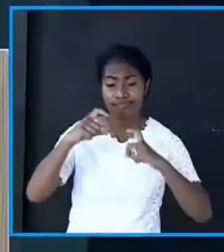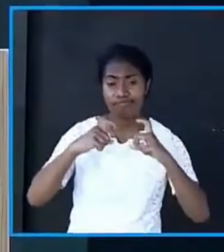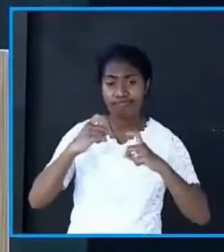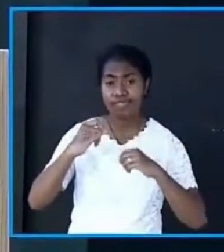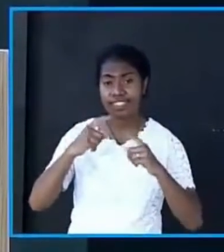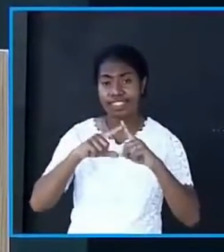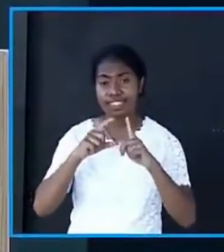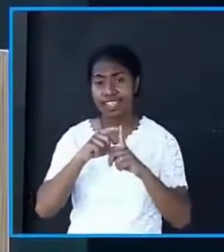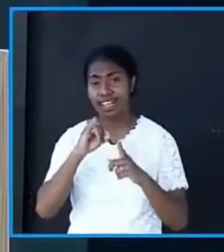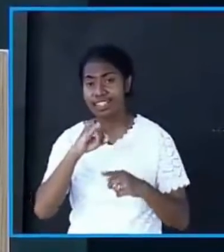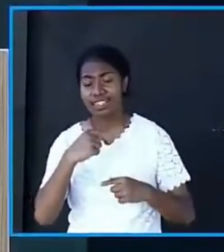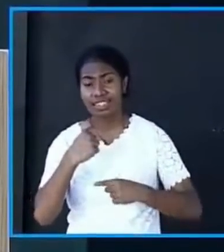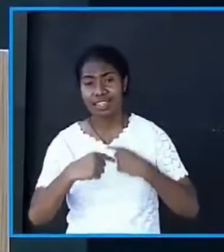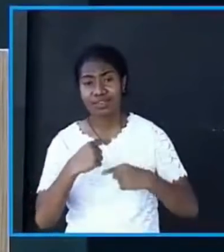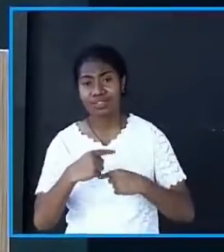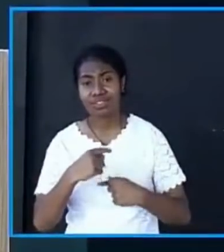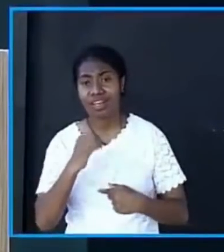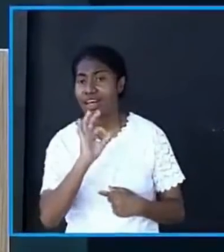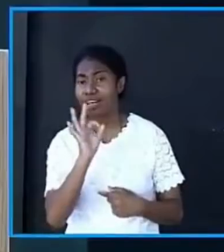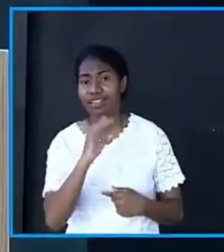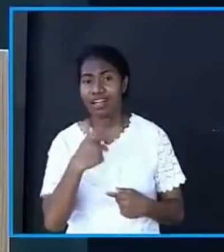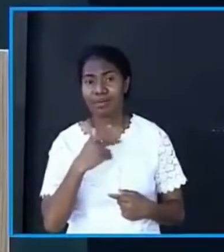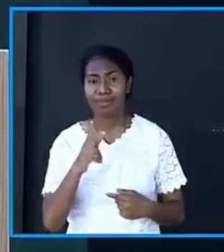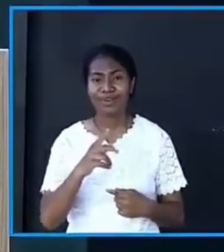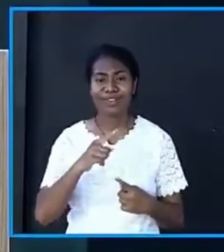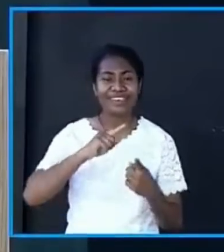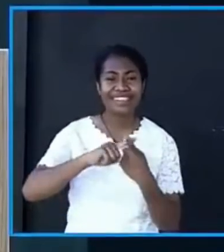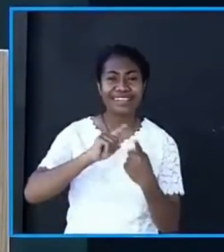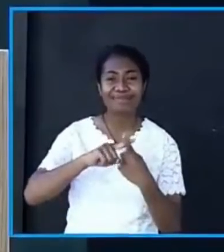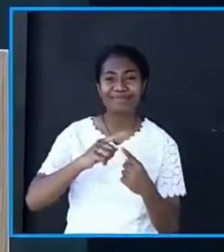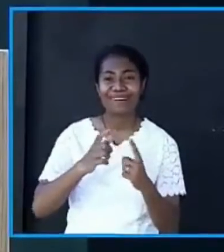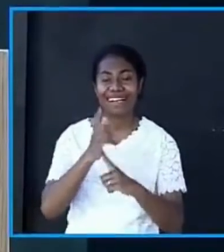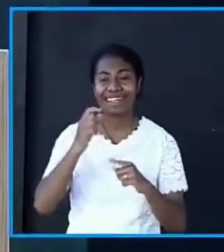ini kita tidak perlu keluarkan biaya perawatan